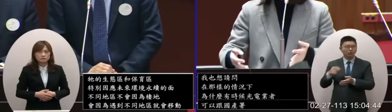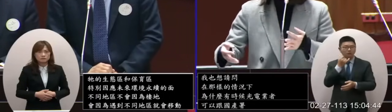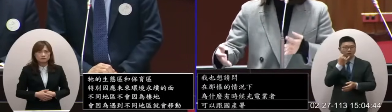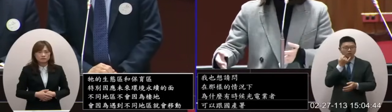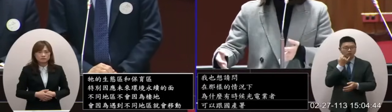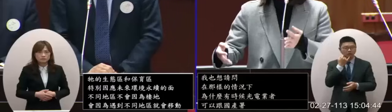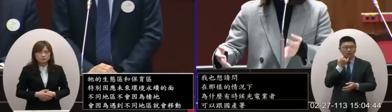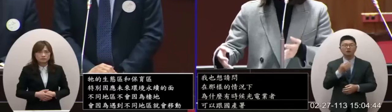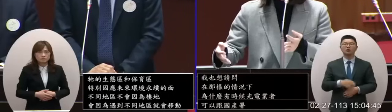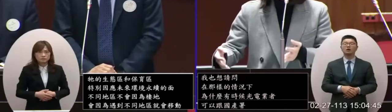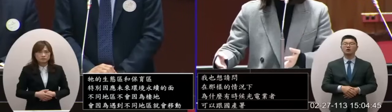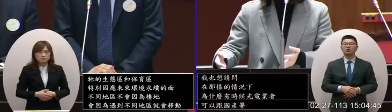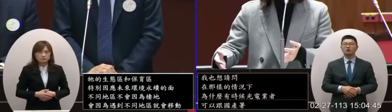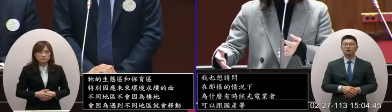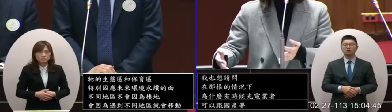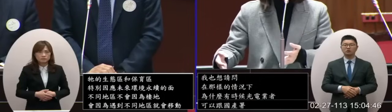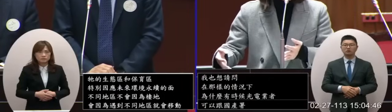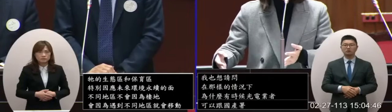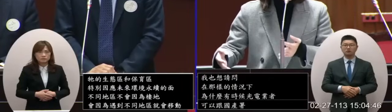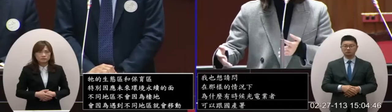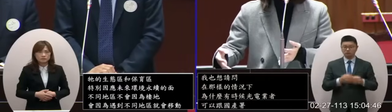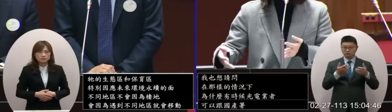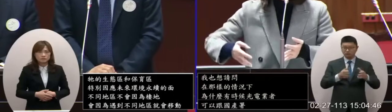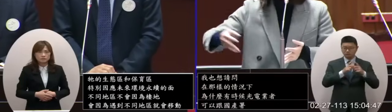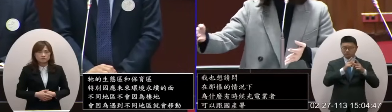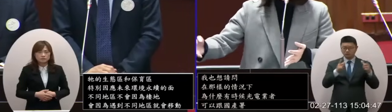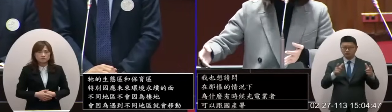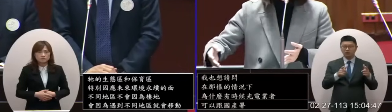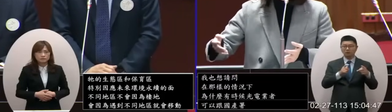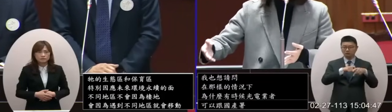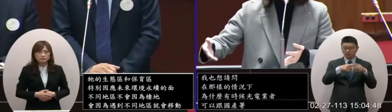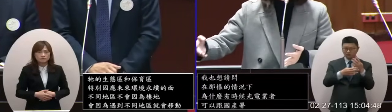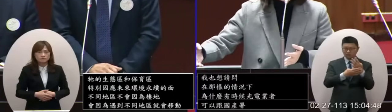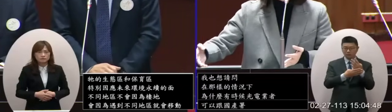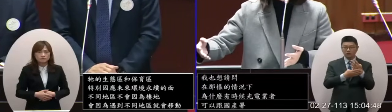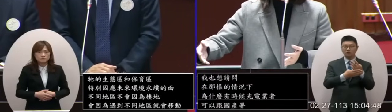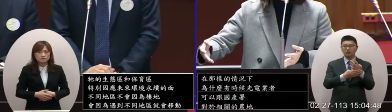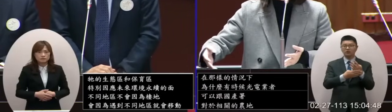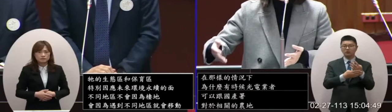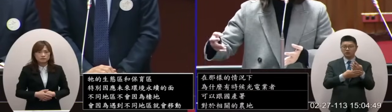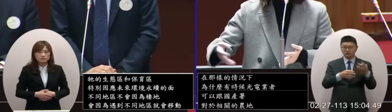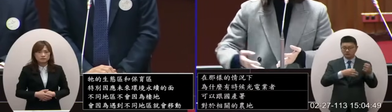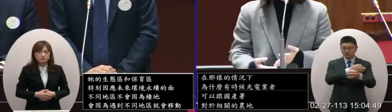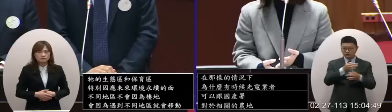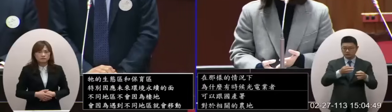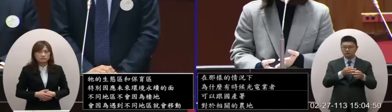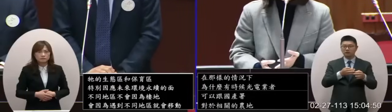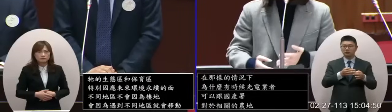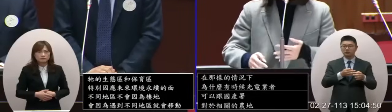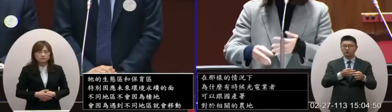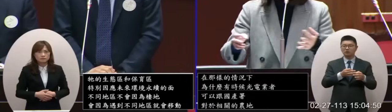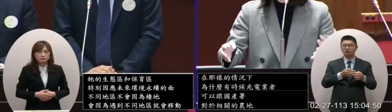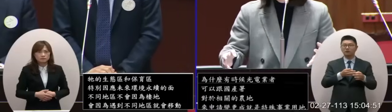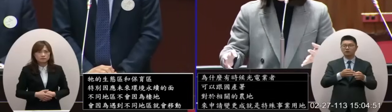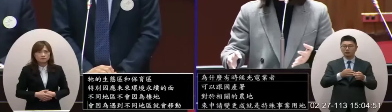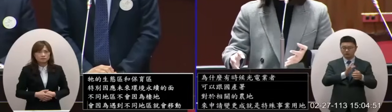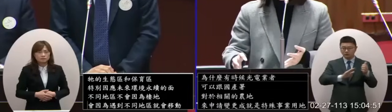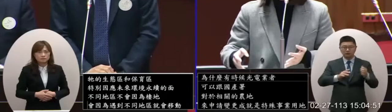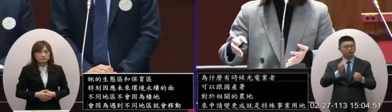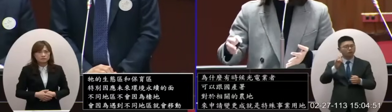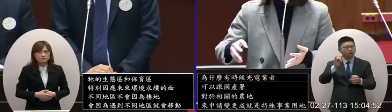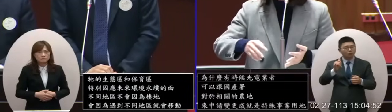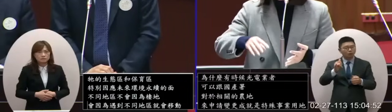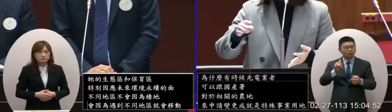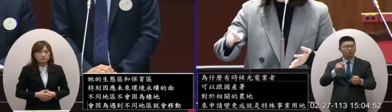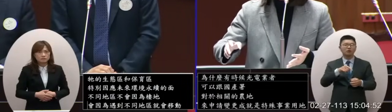候在这样子比较重大有工业就是有一些经济前景的情况下，这种大规